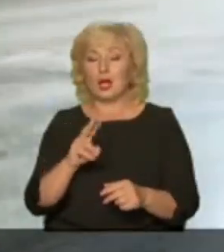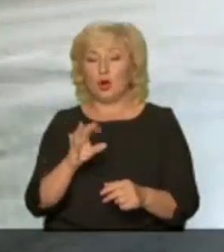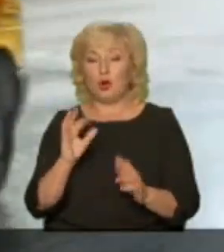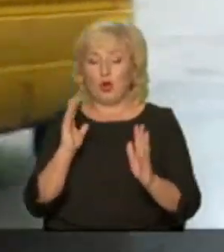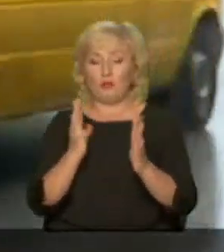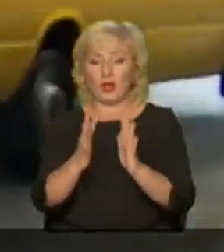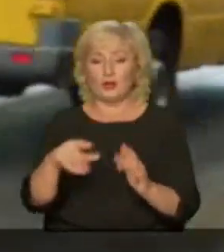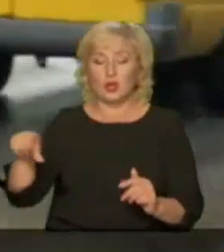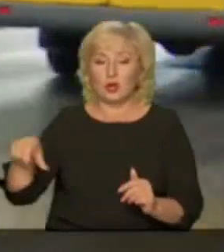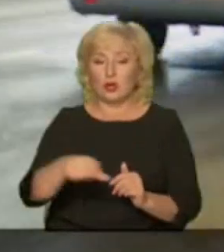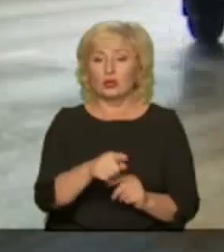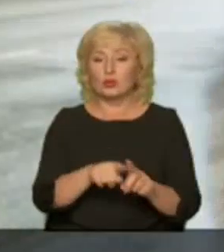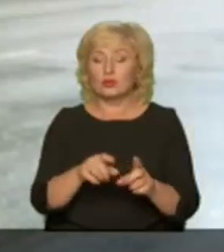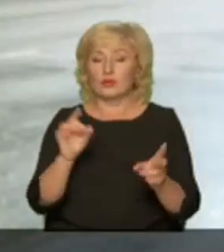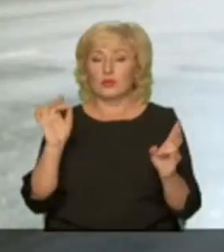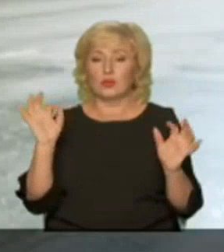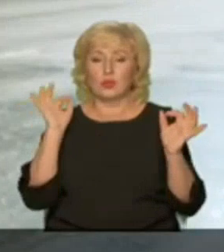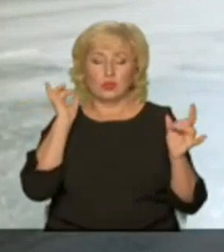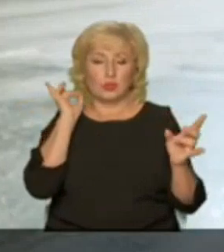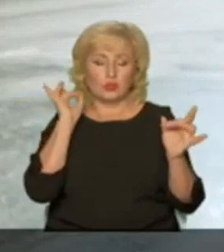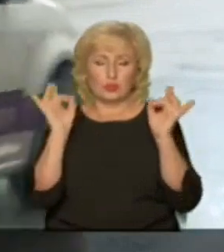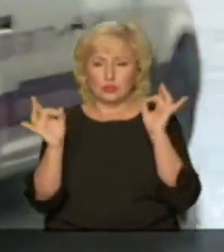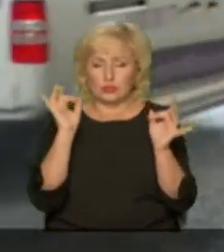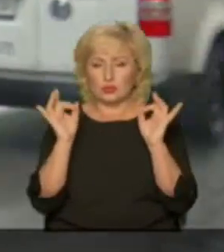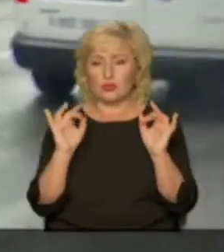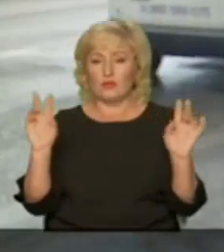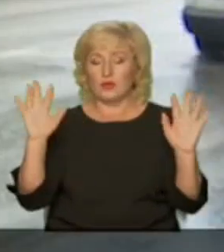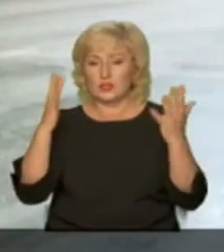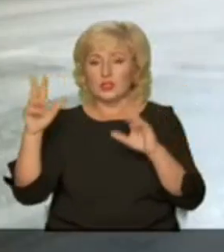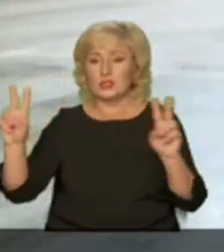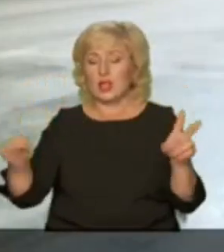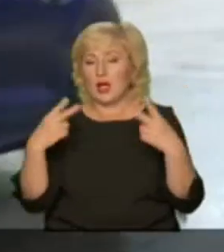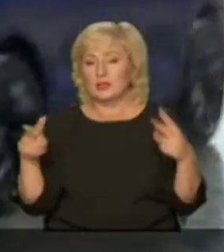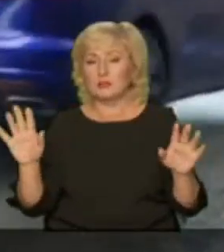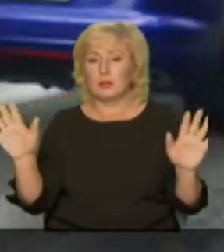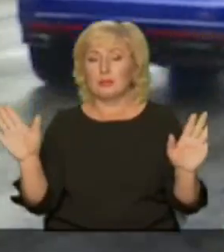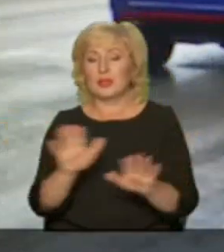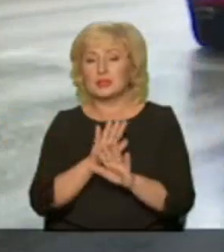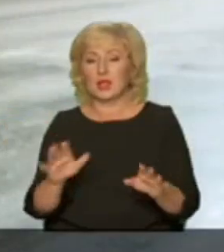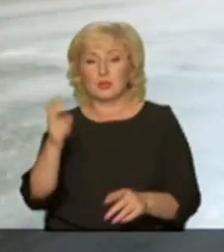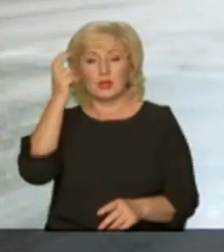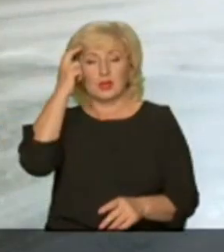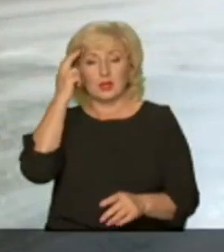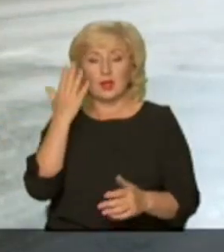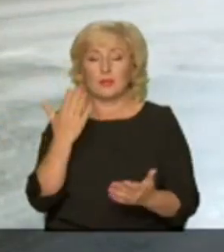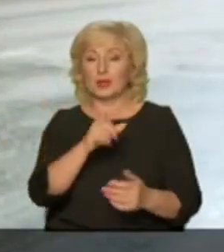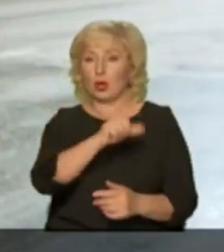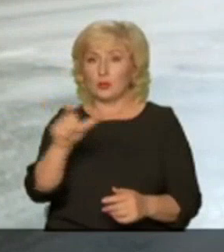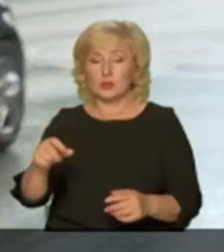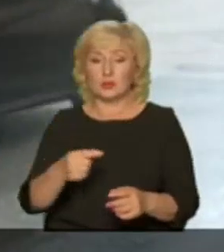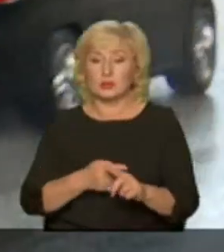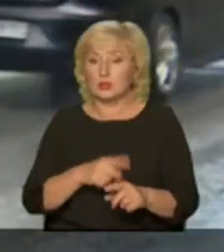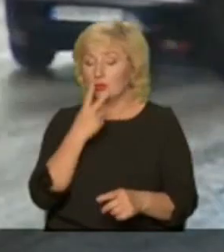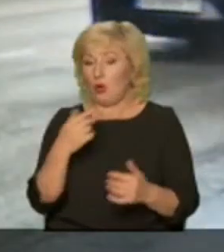Тут влаштували таку гучну вечірку із дискотеками, із танцями, із піснями. І киян, і деяких користувачів соцмереж це